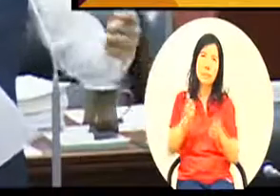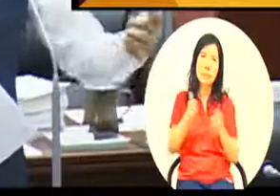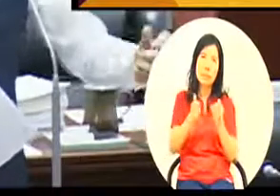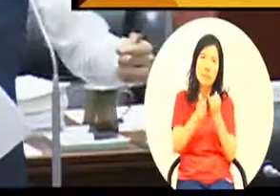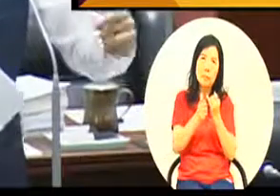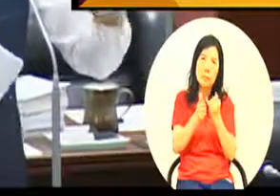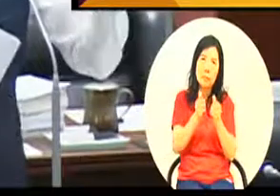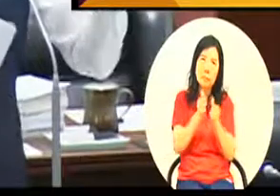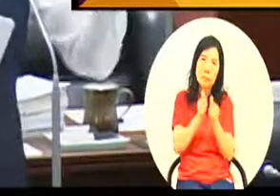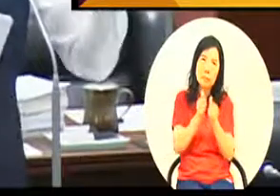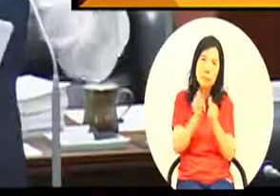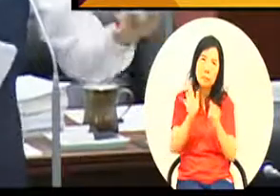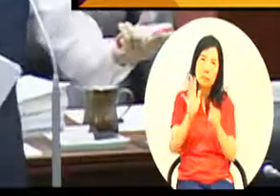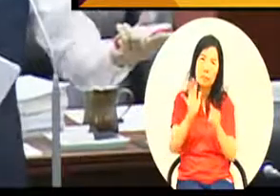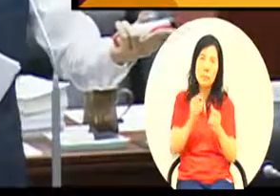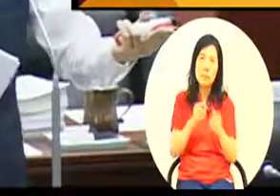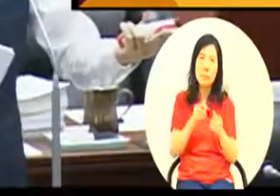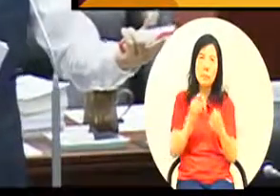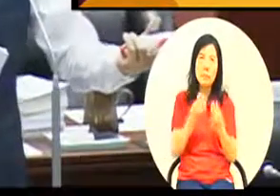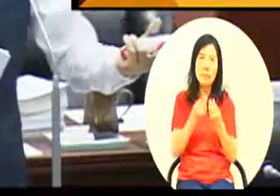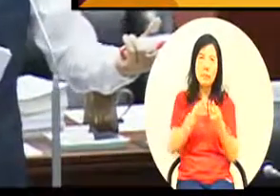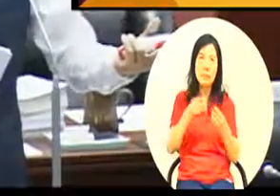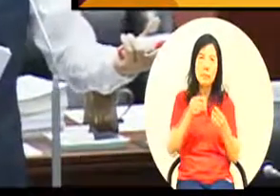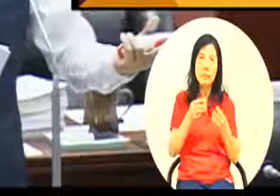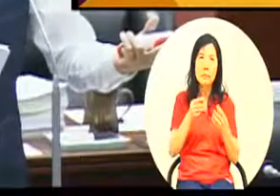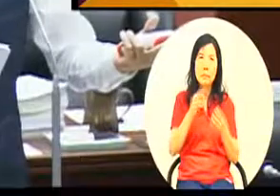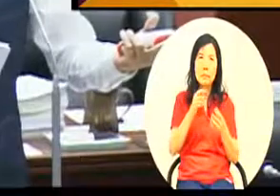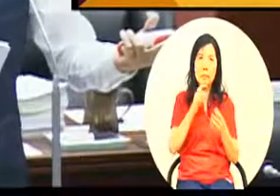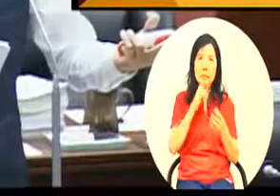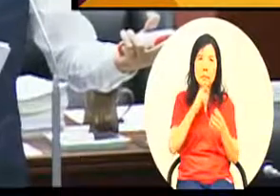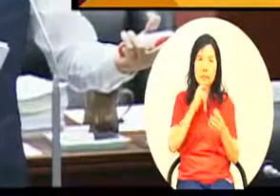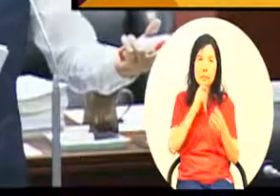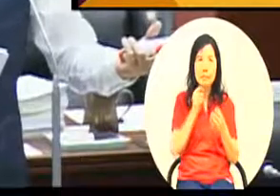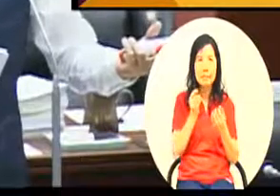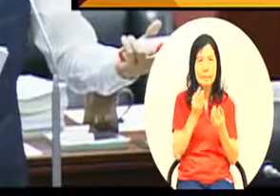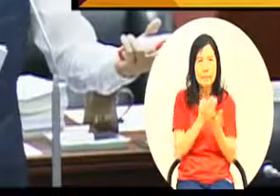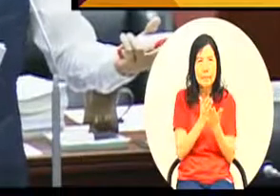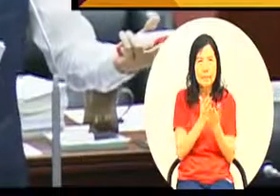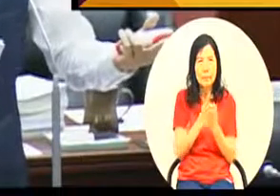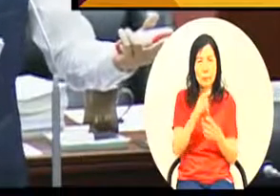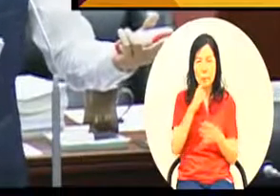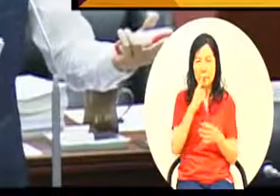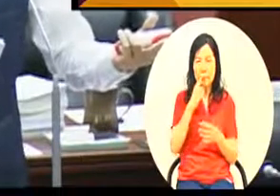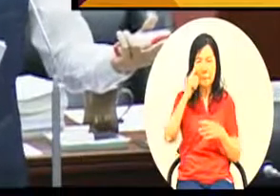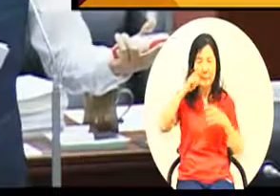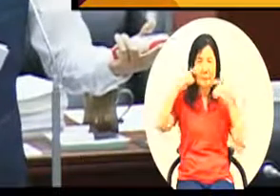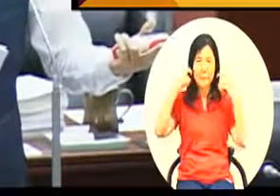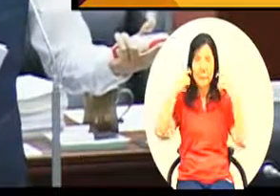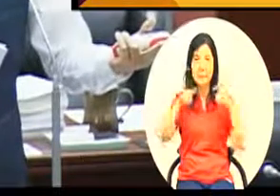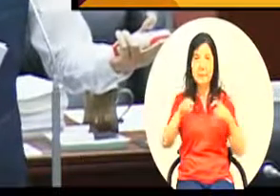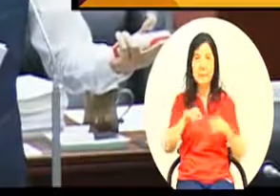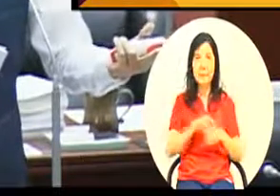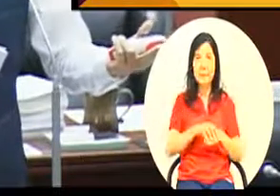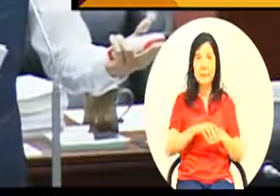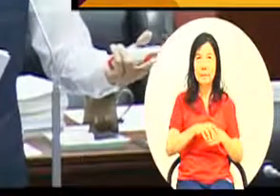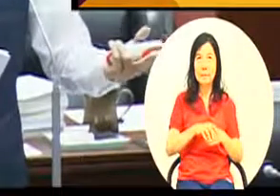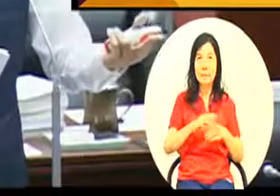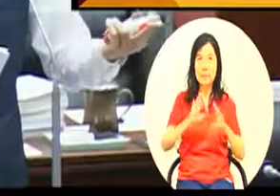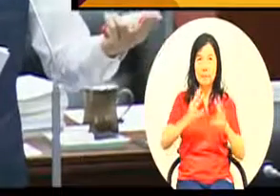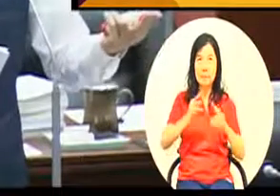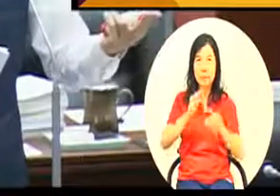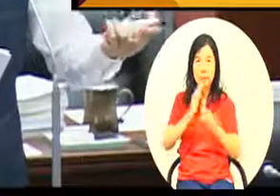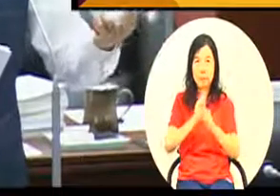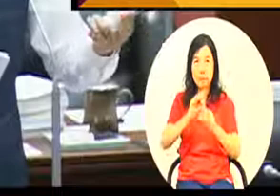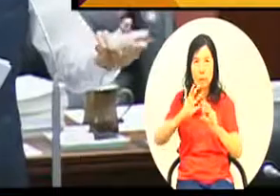不应该同性恋，然后他怎么去发生性行为，我很好奇我们的国中国小